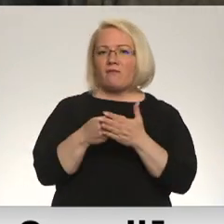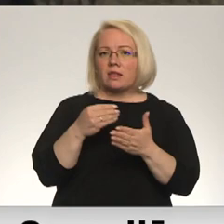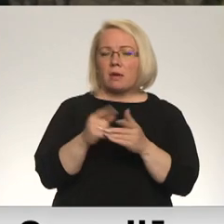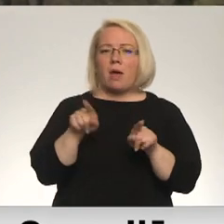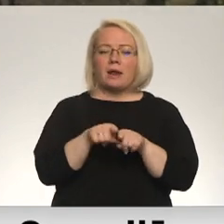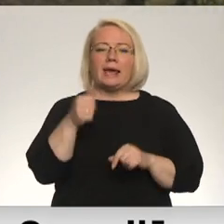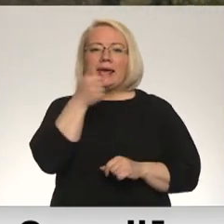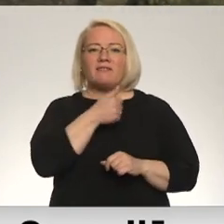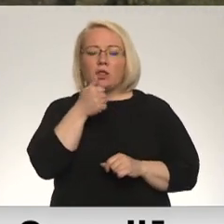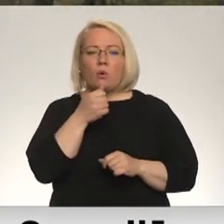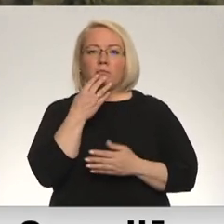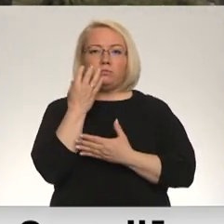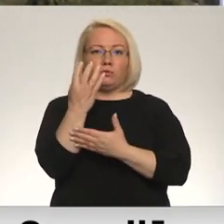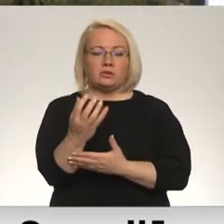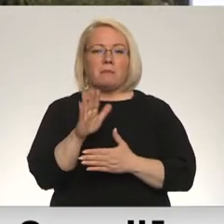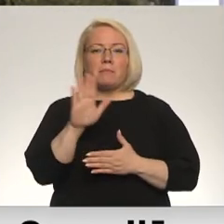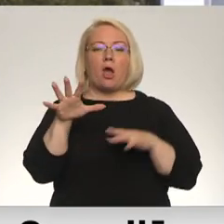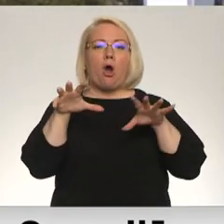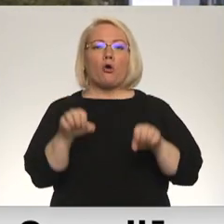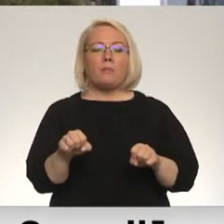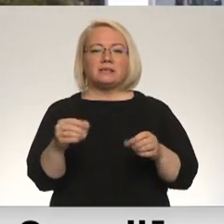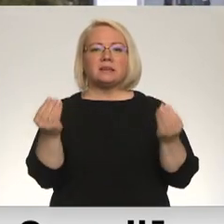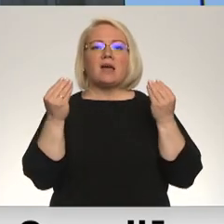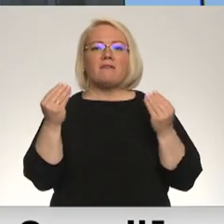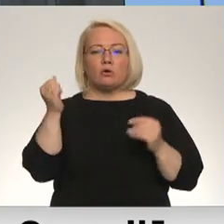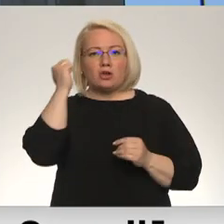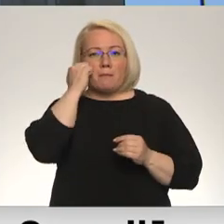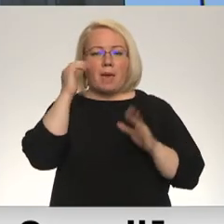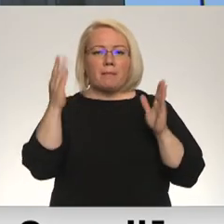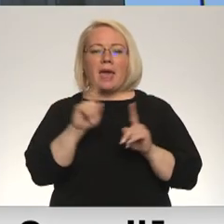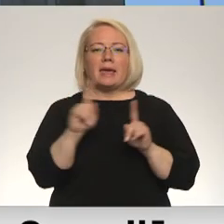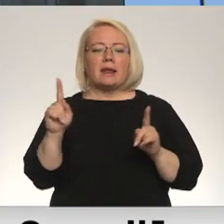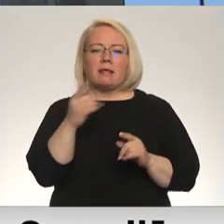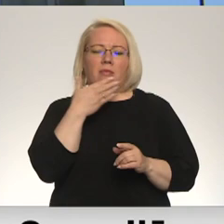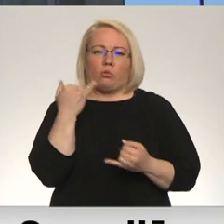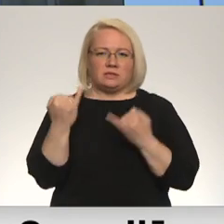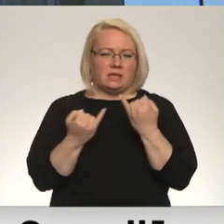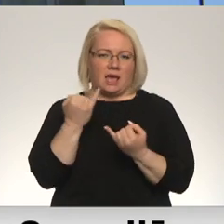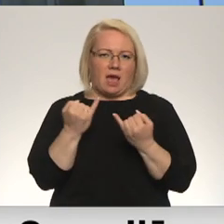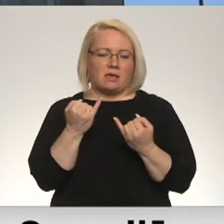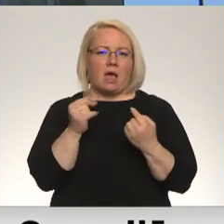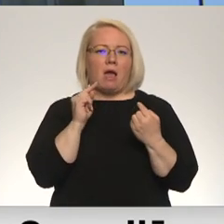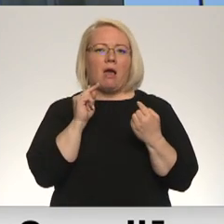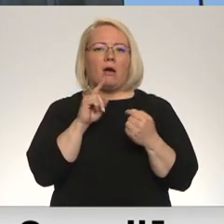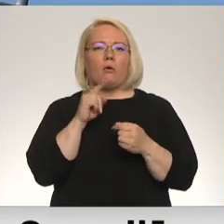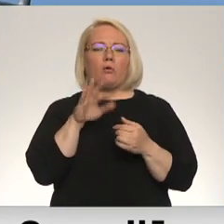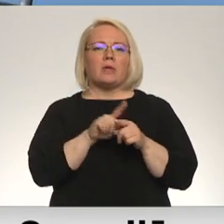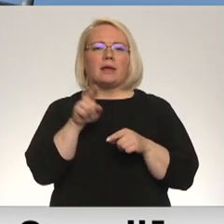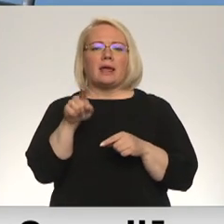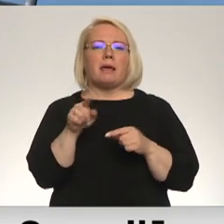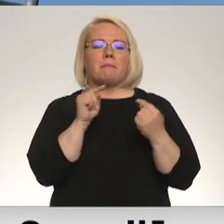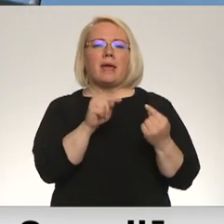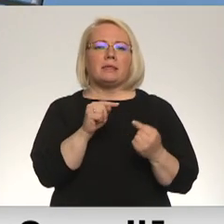individuāla ziedu nolikšana pie Latvijas okupācijas slavinošiem piemnekļiem ir klaja necieņa pret PSRS komunistiskā režīma